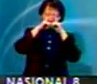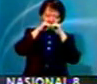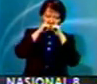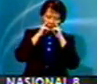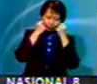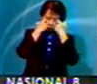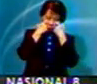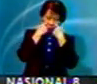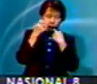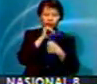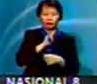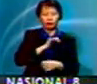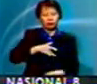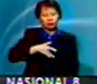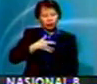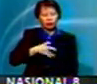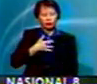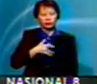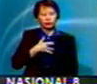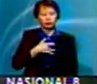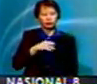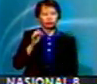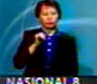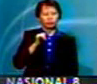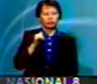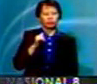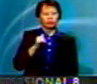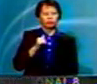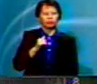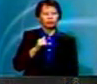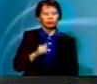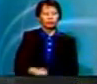dan merasa menitis.